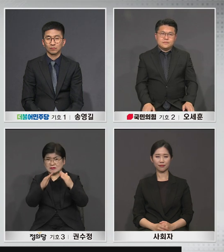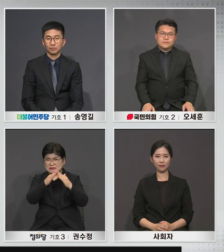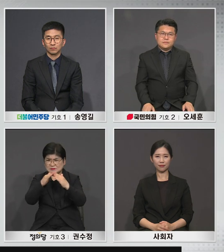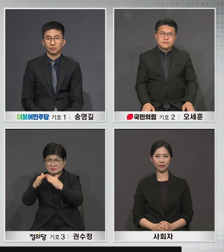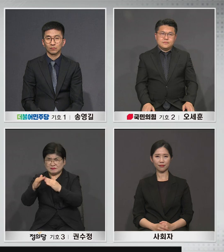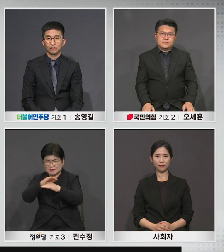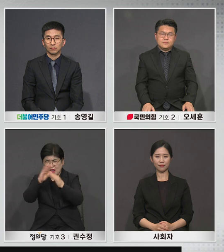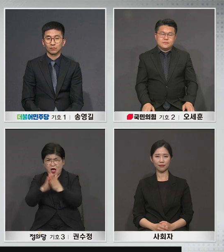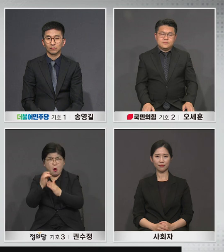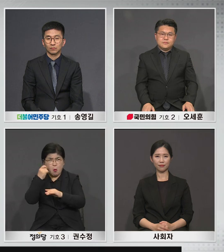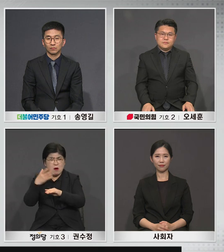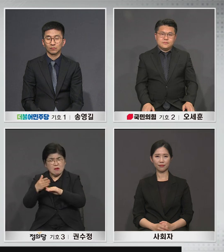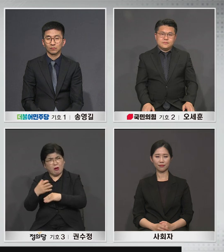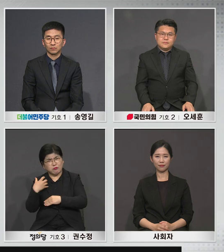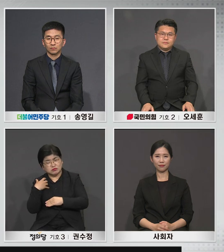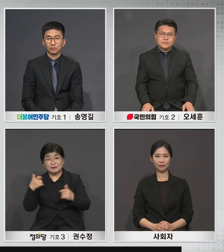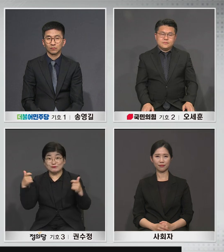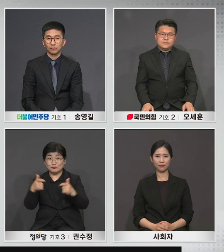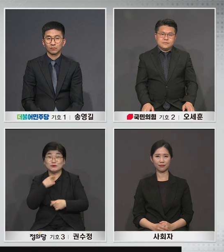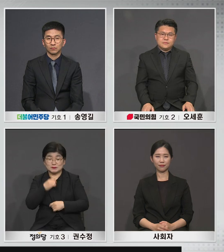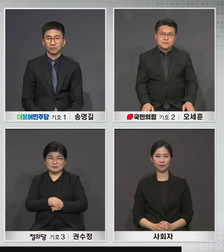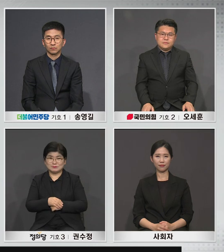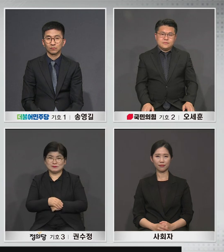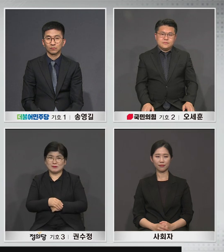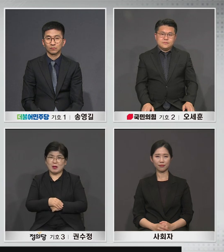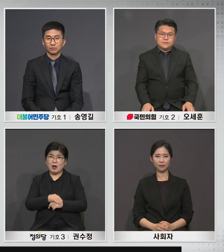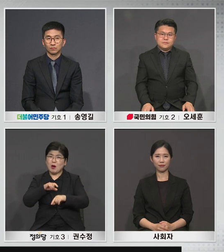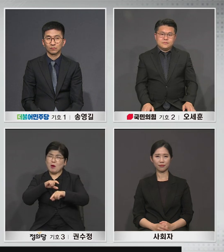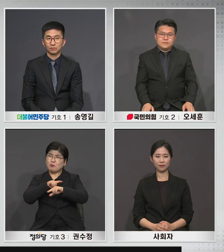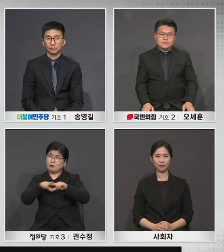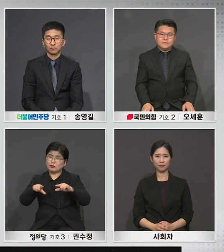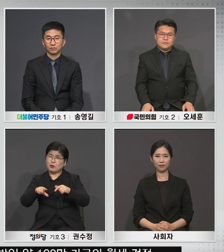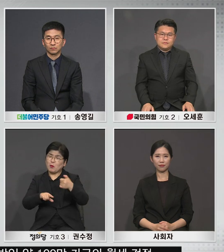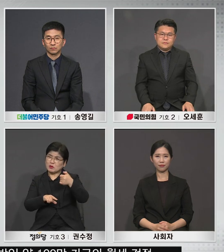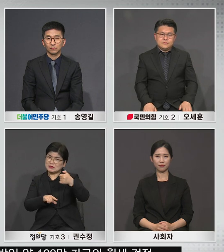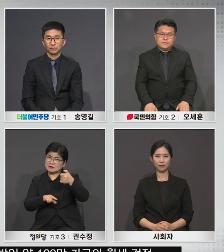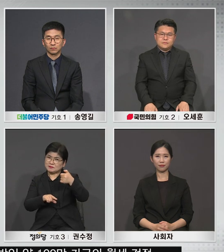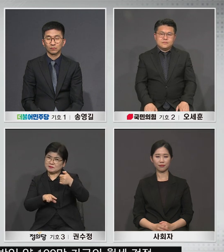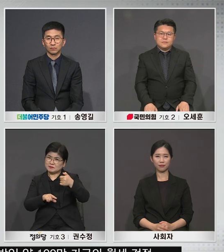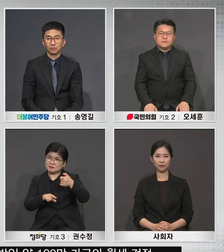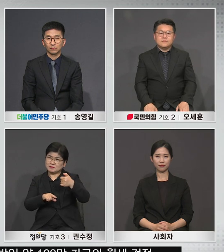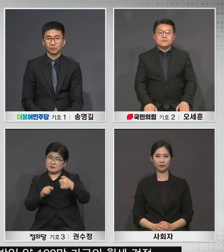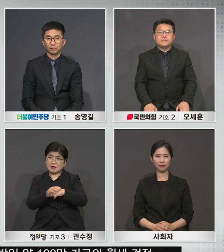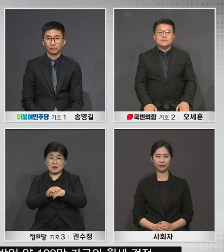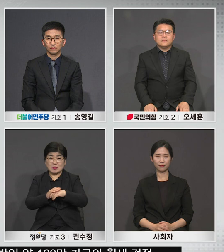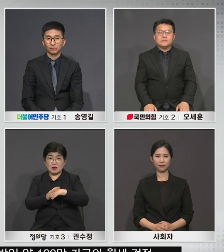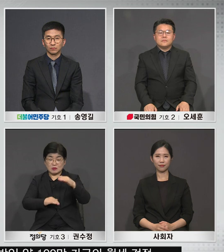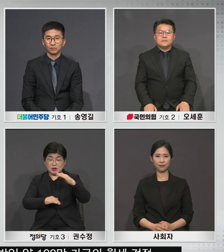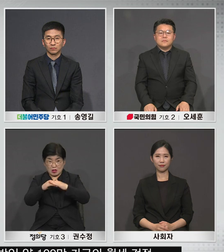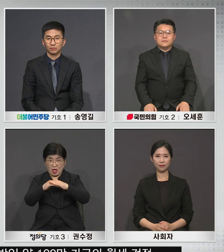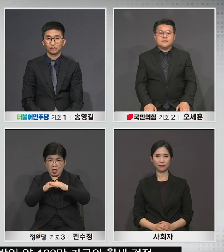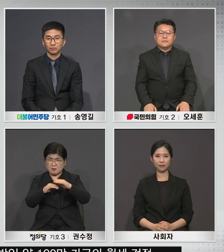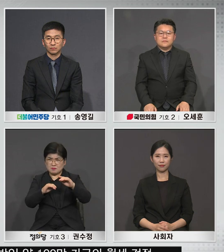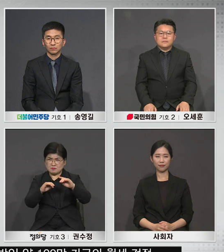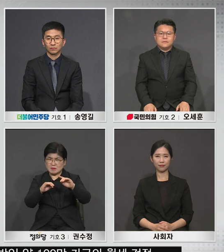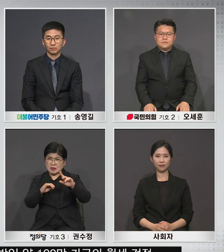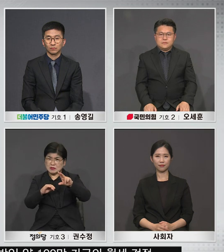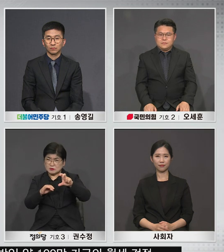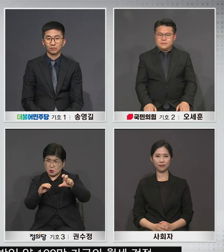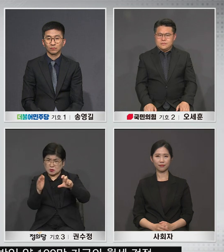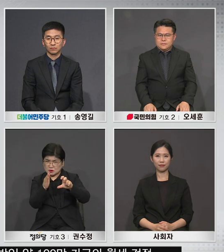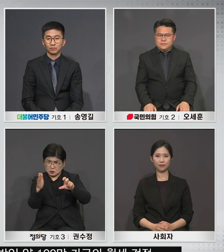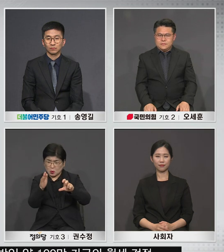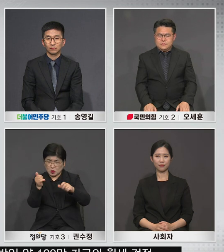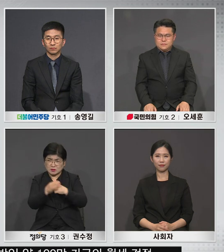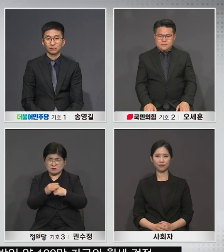덜어드리도록 하겠습니다. 최대 50만 원, 평균 25만 원 내로 시작해서 장기적으로는 주거비가 소득의 4분의 1을 넘지